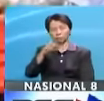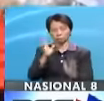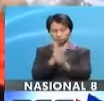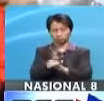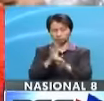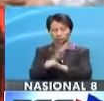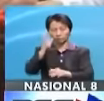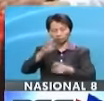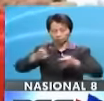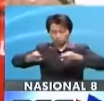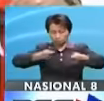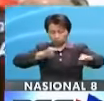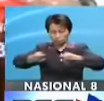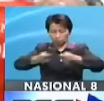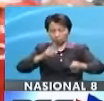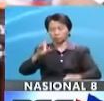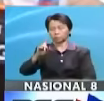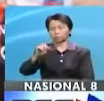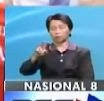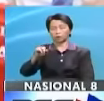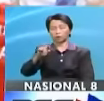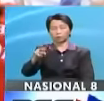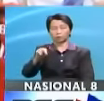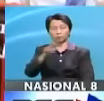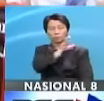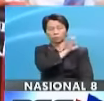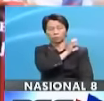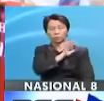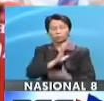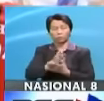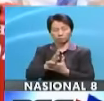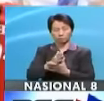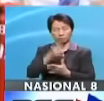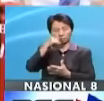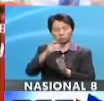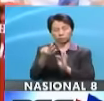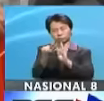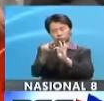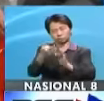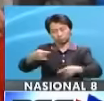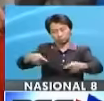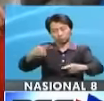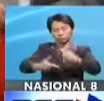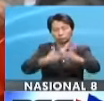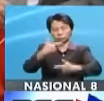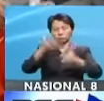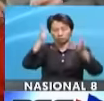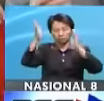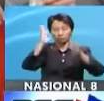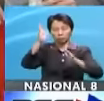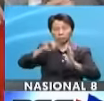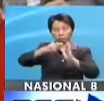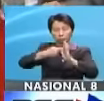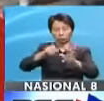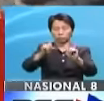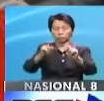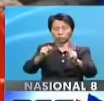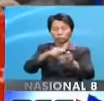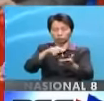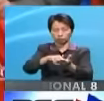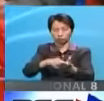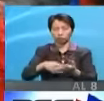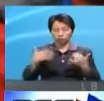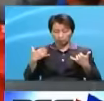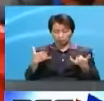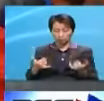akan dikendalikan oleh David Usop selaku jurulatih sementara bagi menghadapi serangan Piala Malaysia yang akan bermula Sabtu ini. Setakat